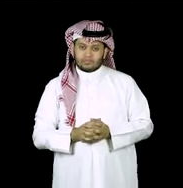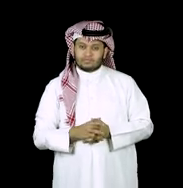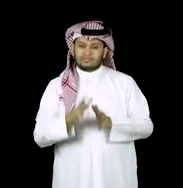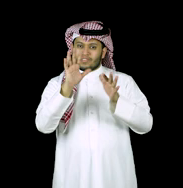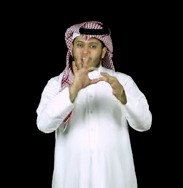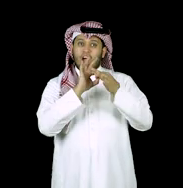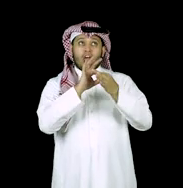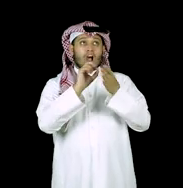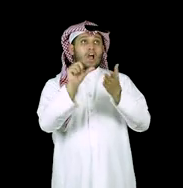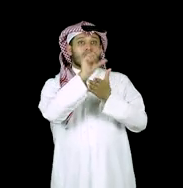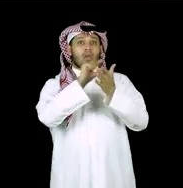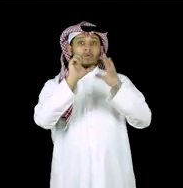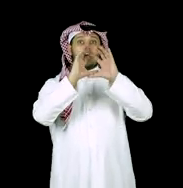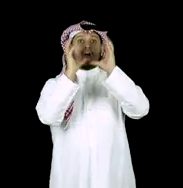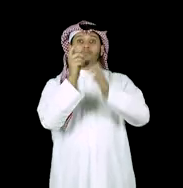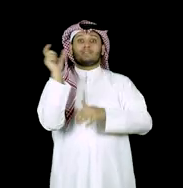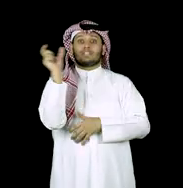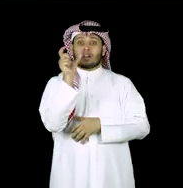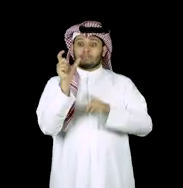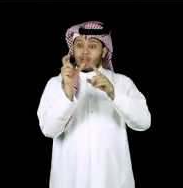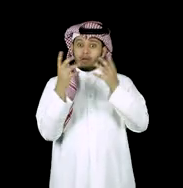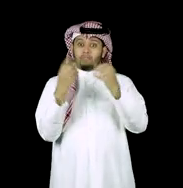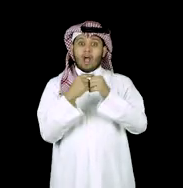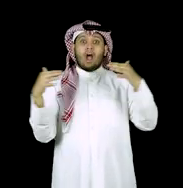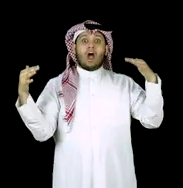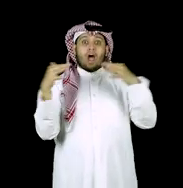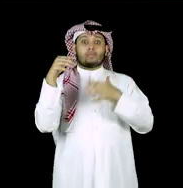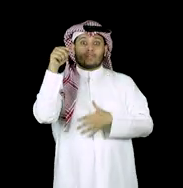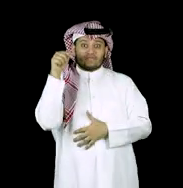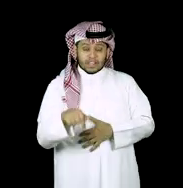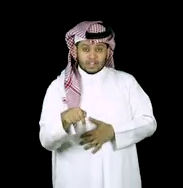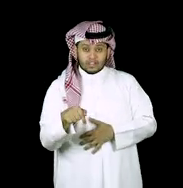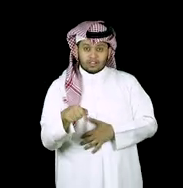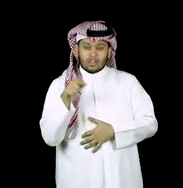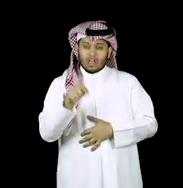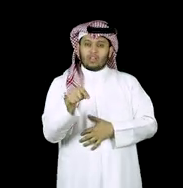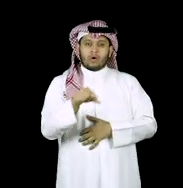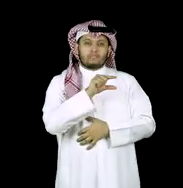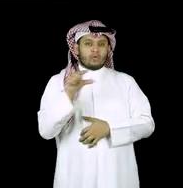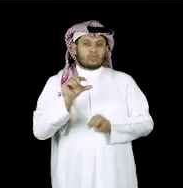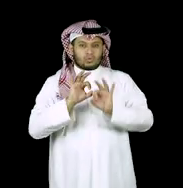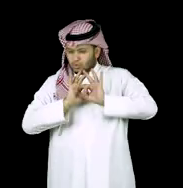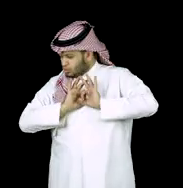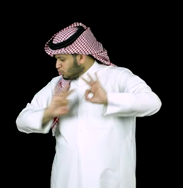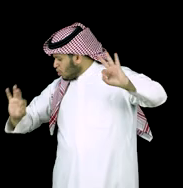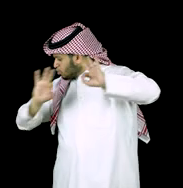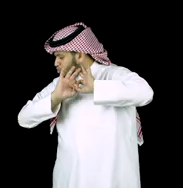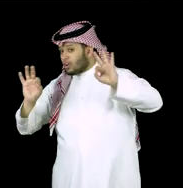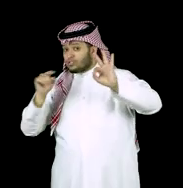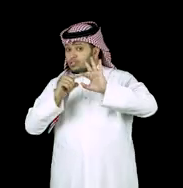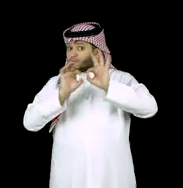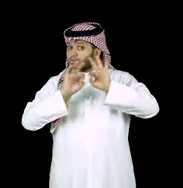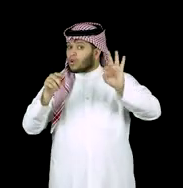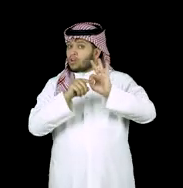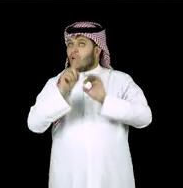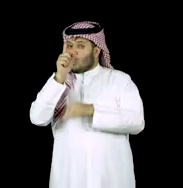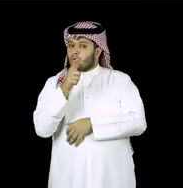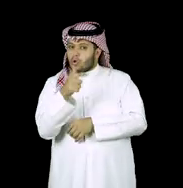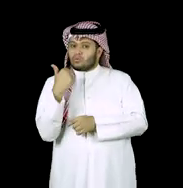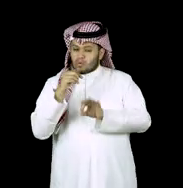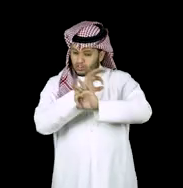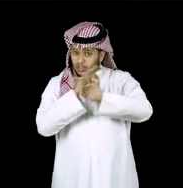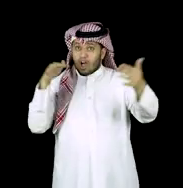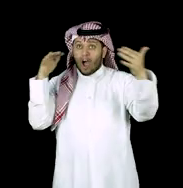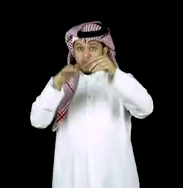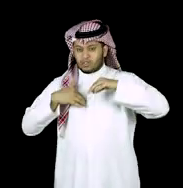العلاقات الدولية في الإسلام وقت الحرب هي إعداد العدة، قال تعالى: وأعدوا